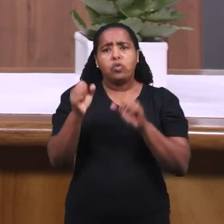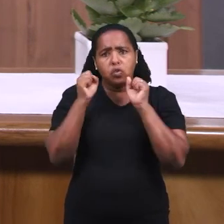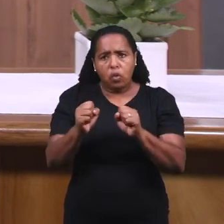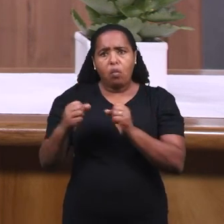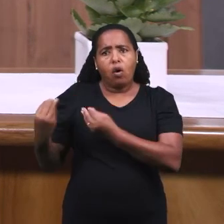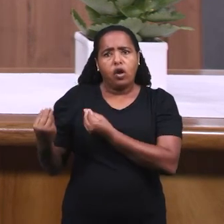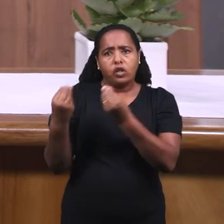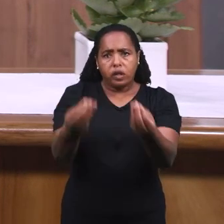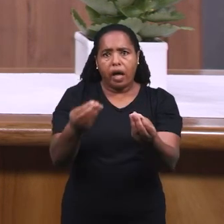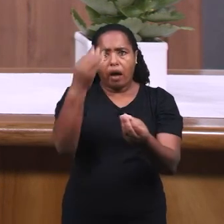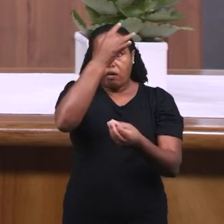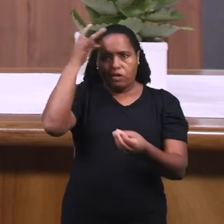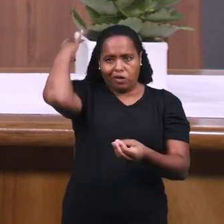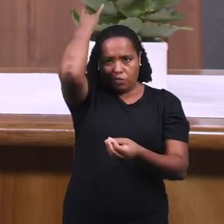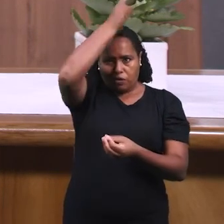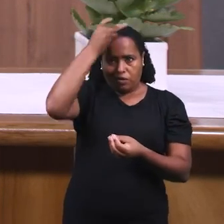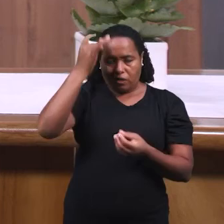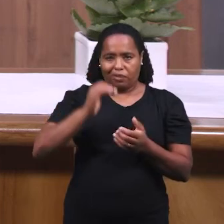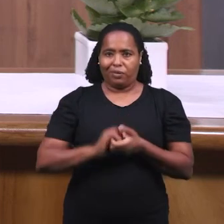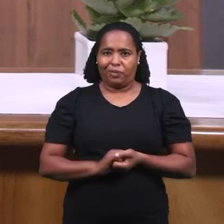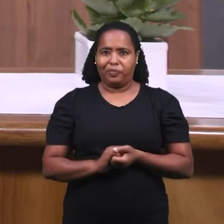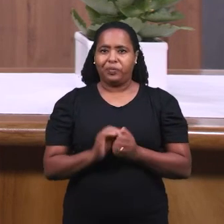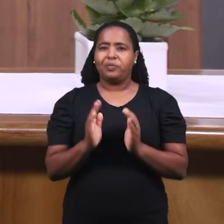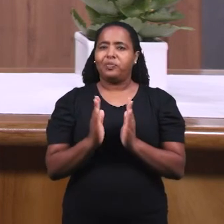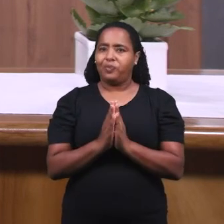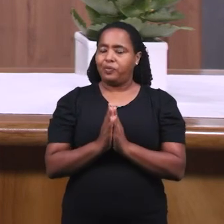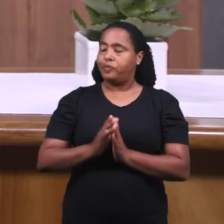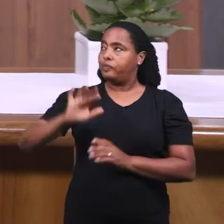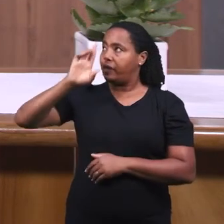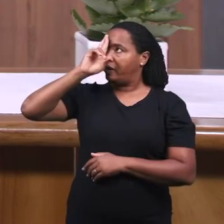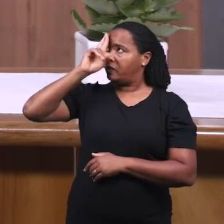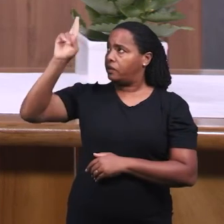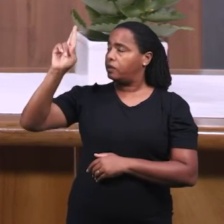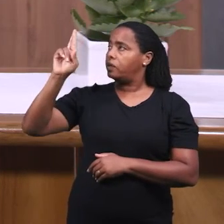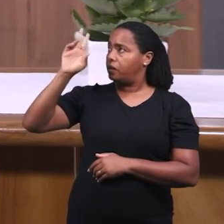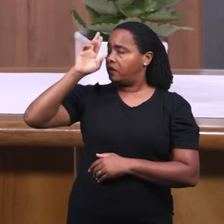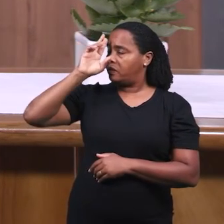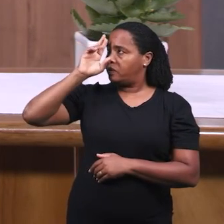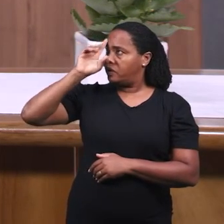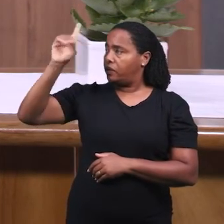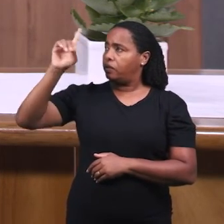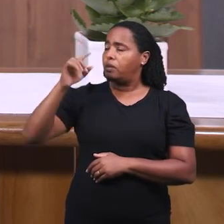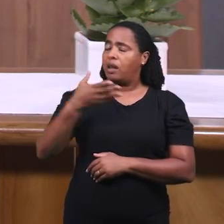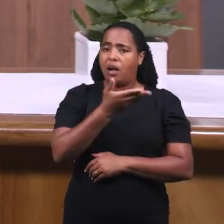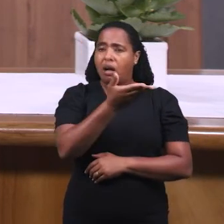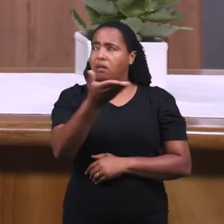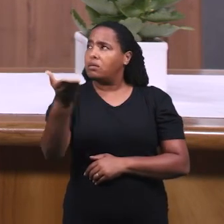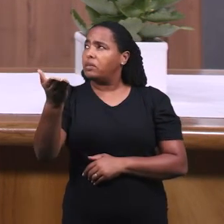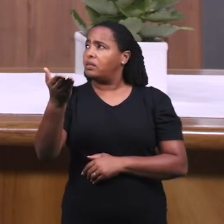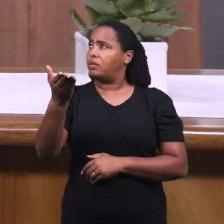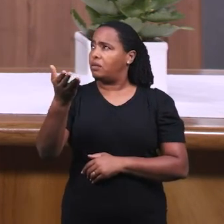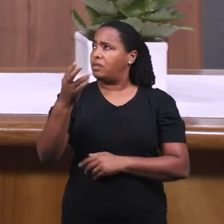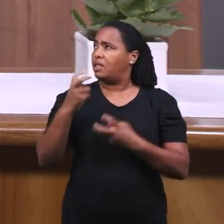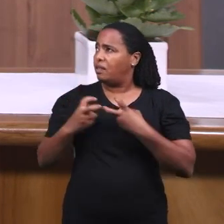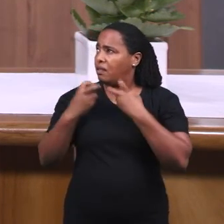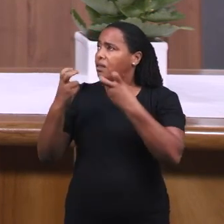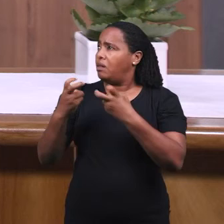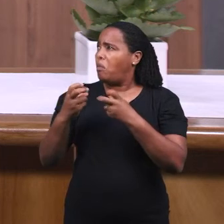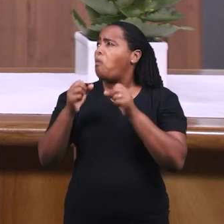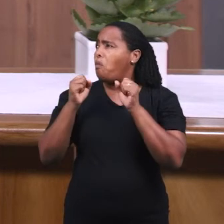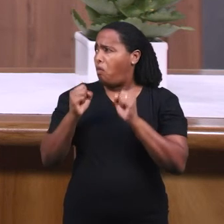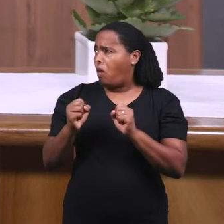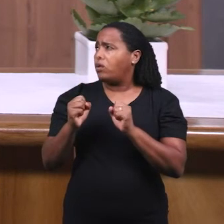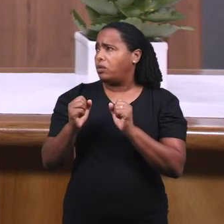дать Духа Своего Святого человеку. Давайте помолимся. Отец, вот те, кто сейчас взывает к Тебе, крести